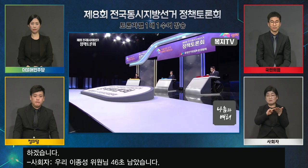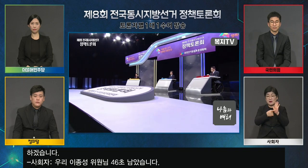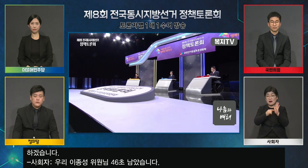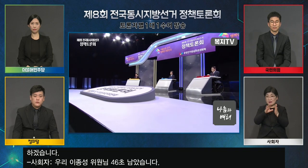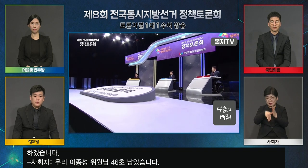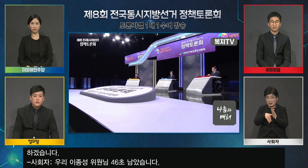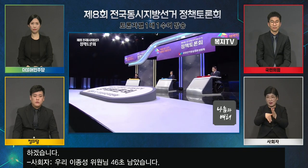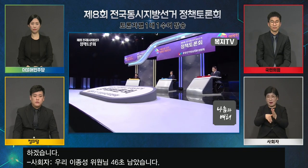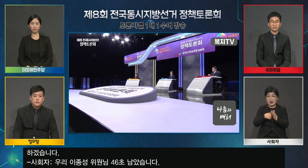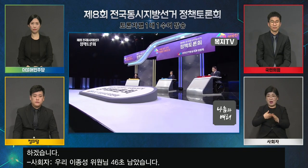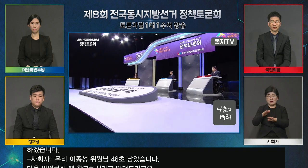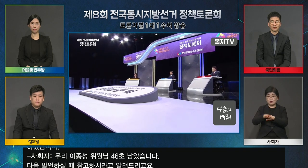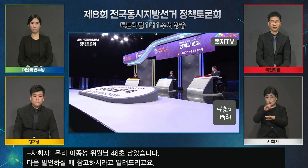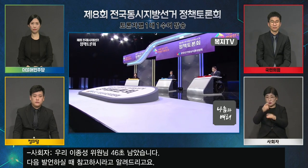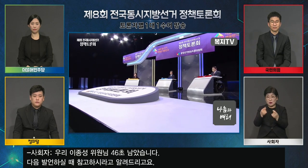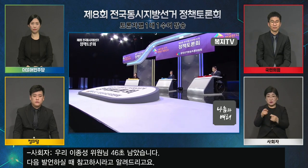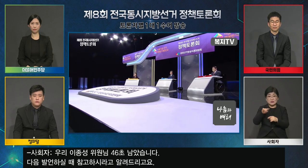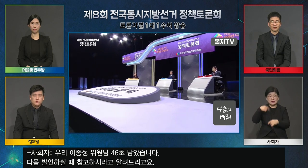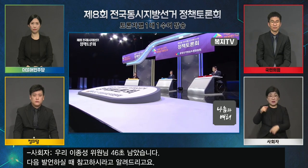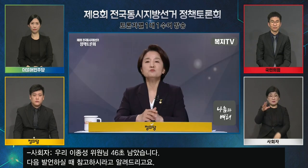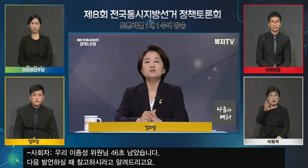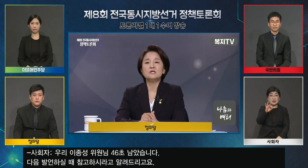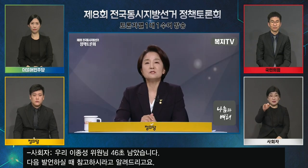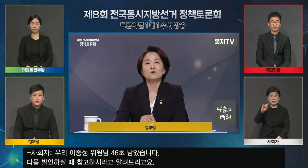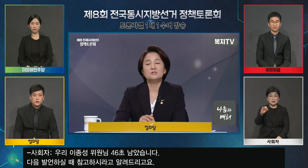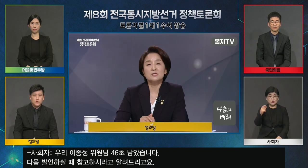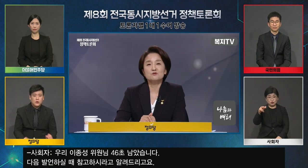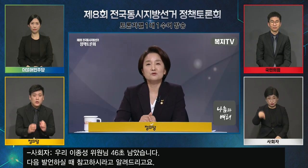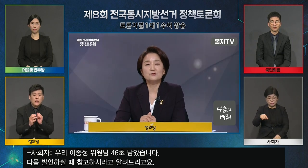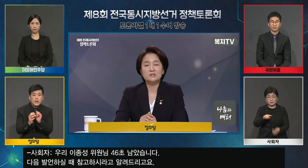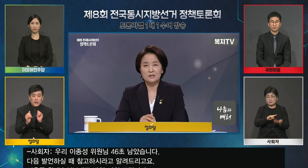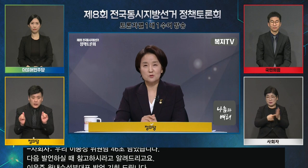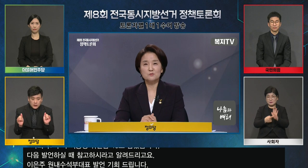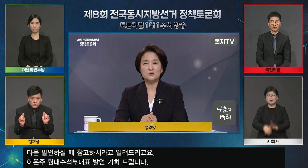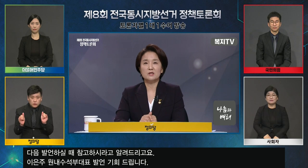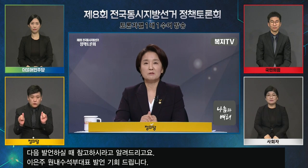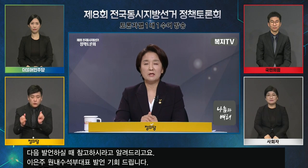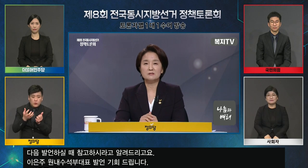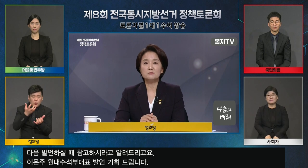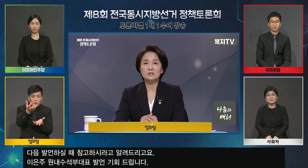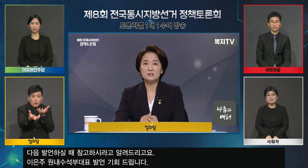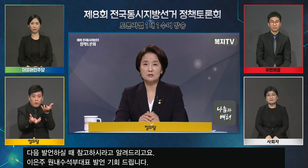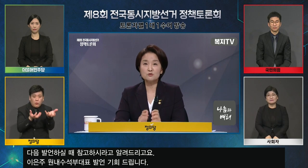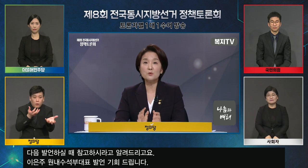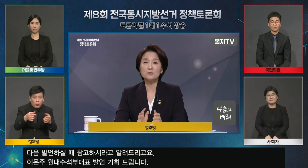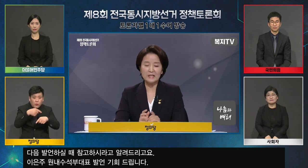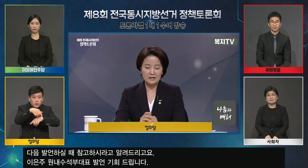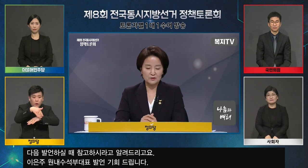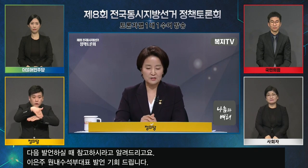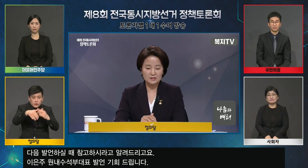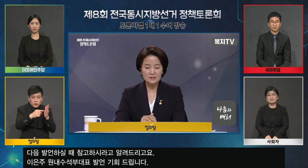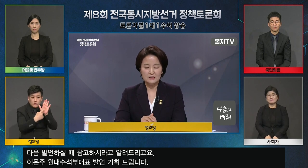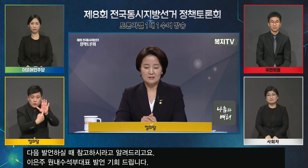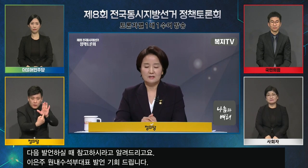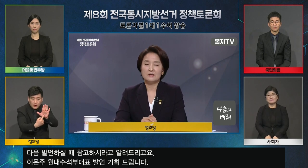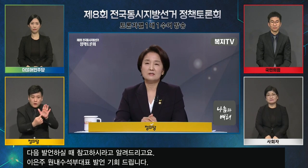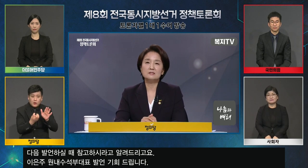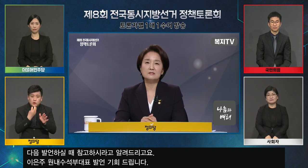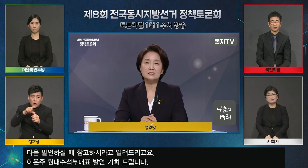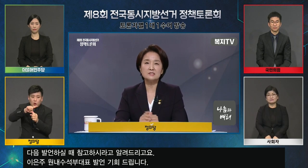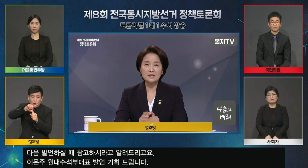대표 발언 기회 드립니다. 네, 인구분산 정책으로 제가 조금 전에 말씀드린 수도권 다이어트